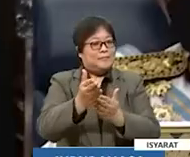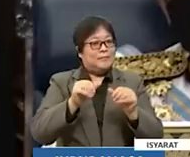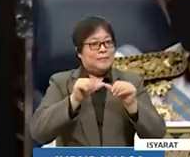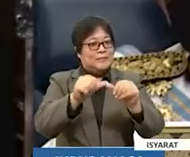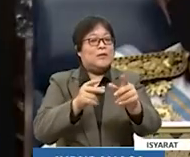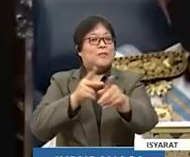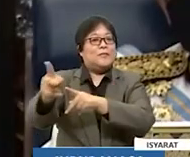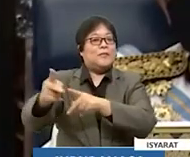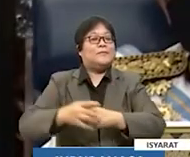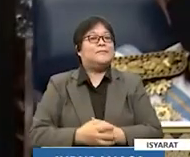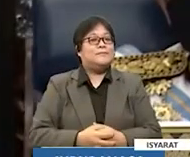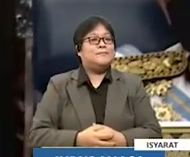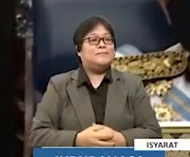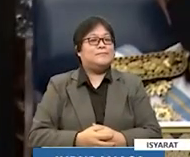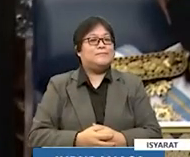profesional.